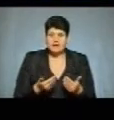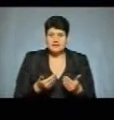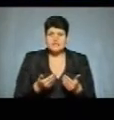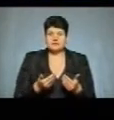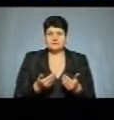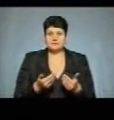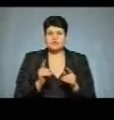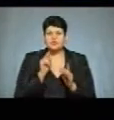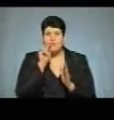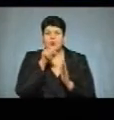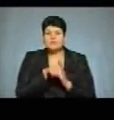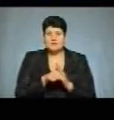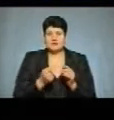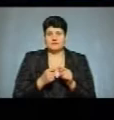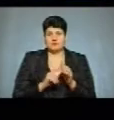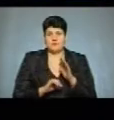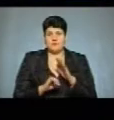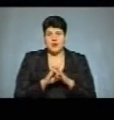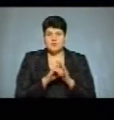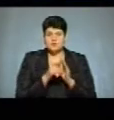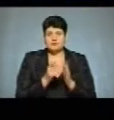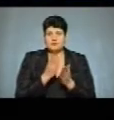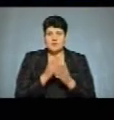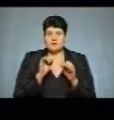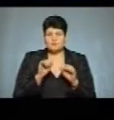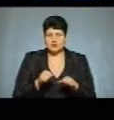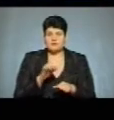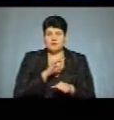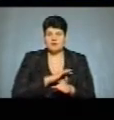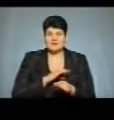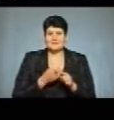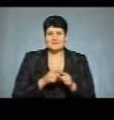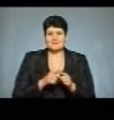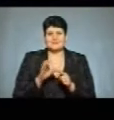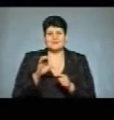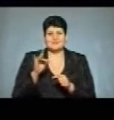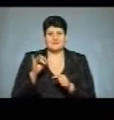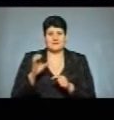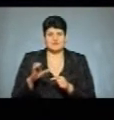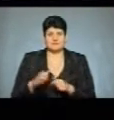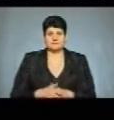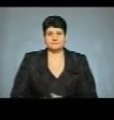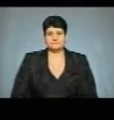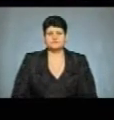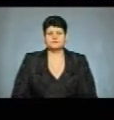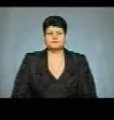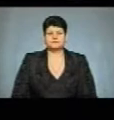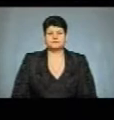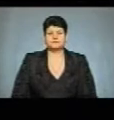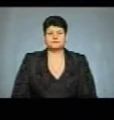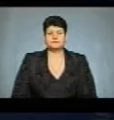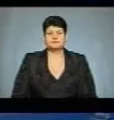потрапити до цієї бази, для того, щоб мати можливість скористатися цим сервісом. Тарас Бурак, Юрій Багрій.